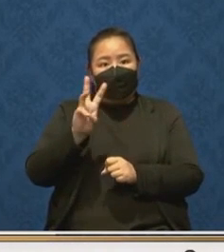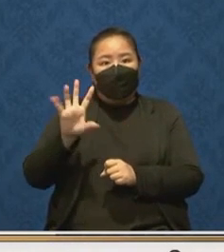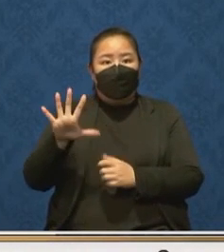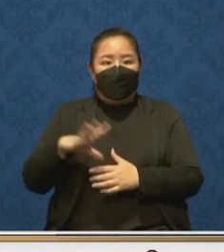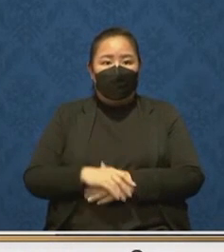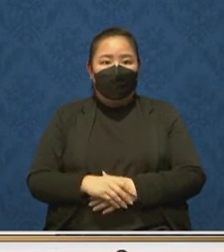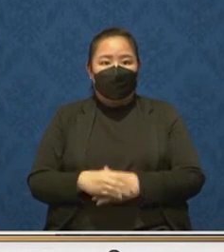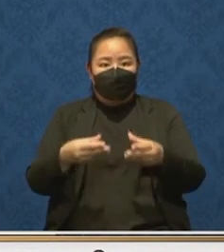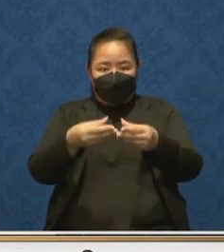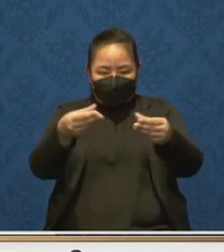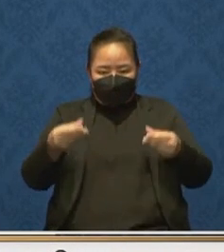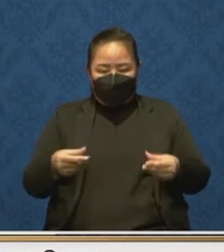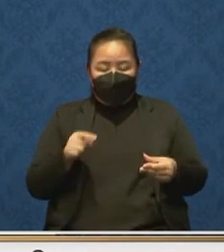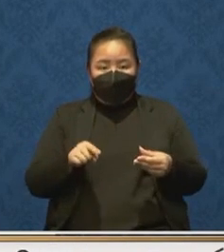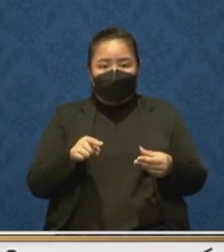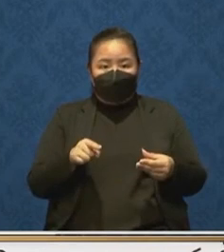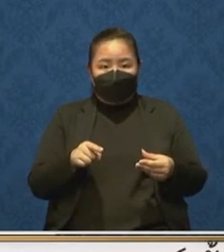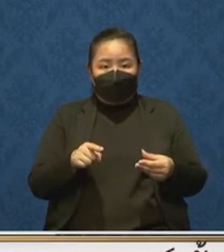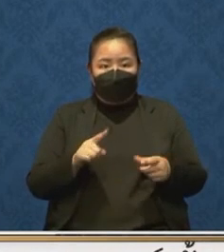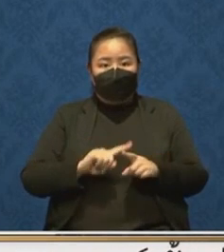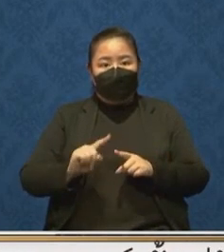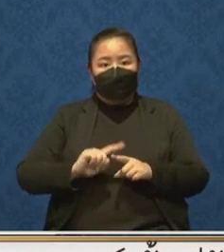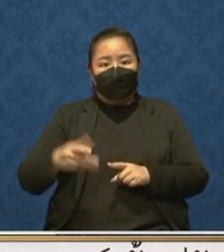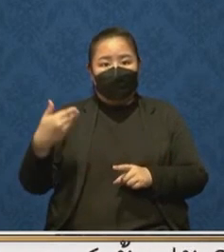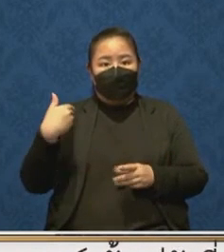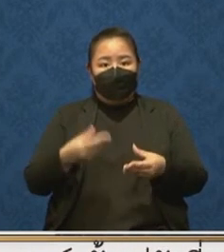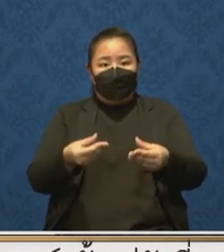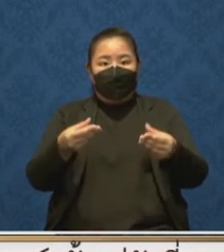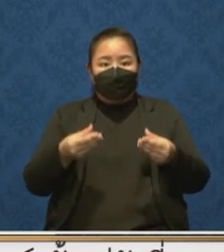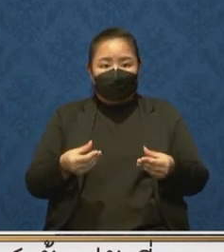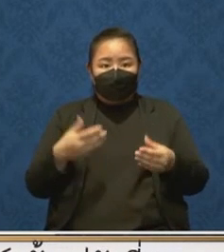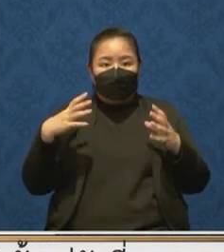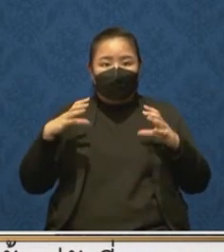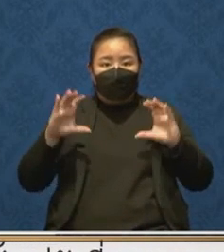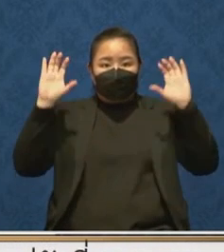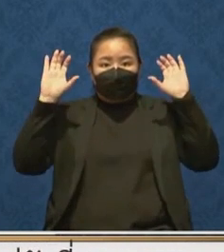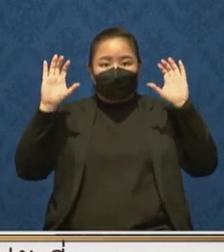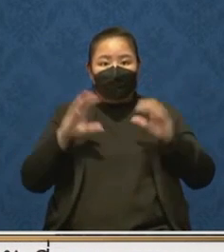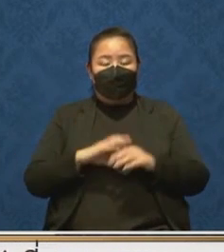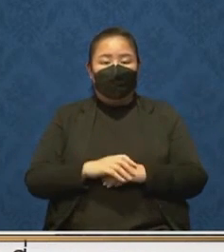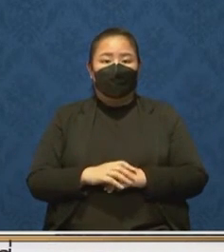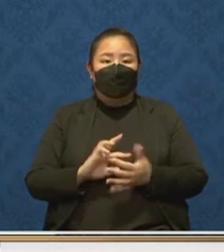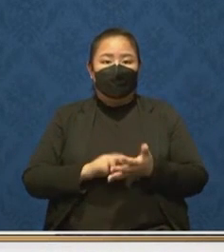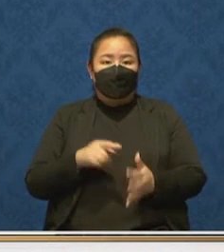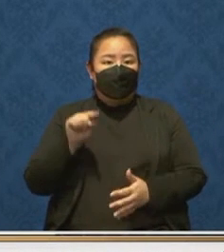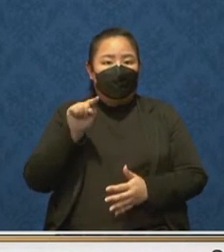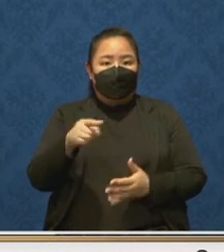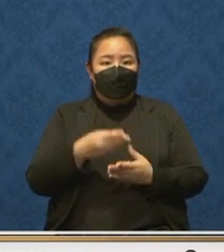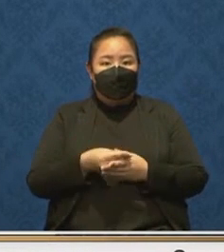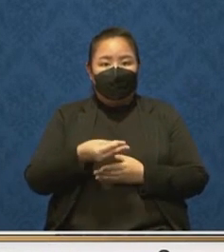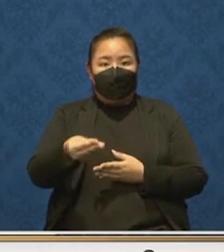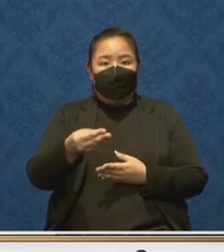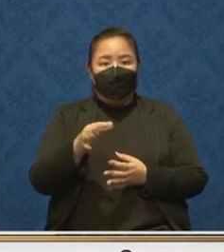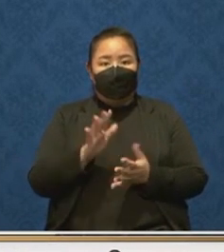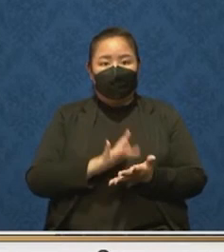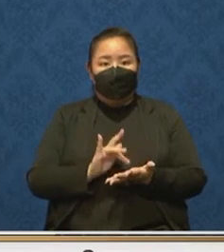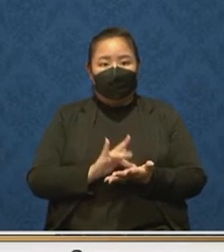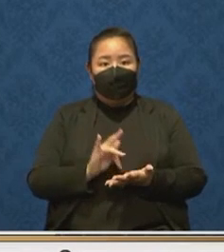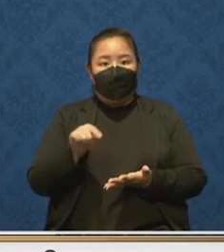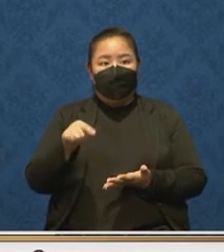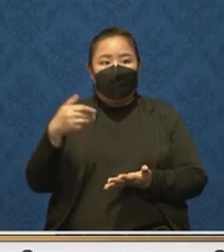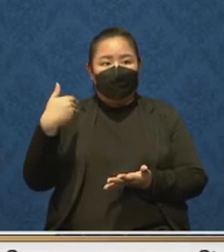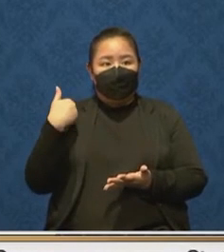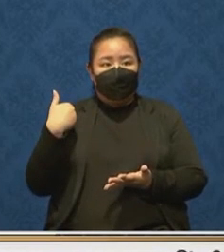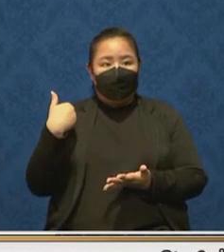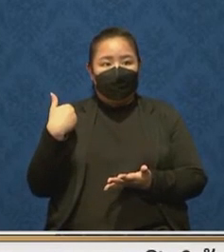จากเอกสารจากวิชาการต่ๆที่ออกมาแต่ประกฎวารัฐบาลได้สั่งซื้อยาที่บอกวามี